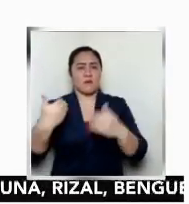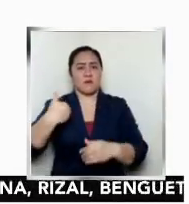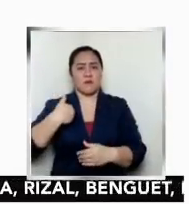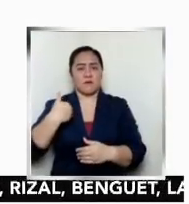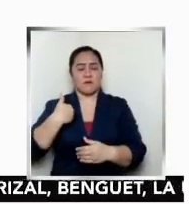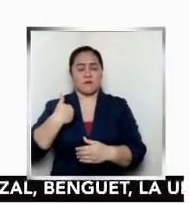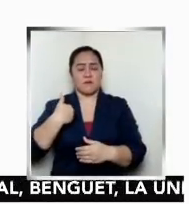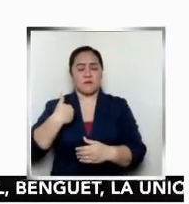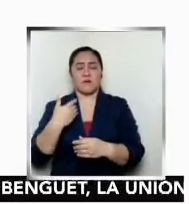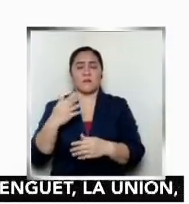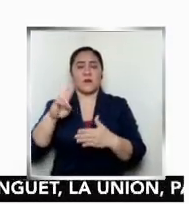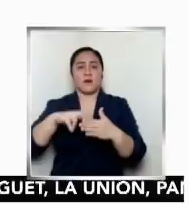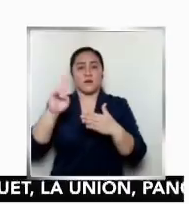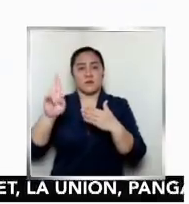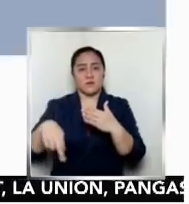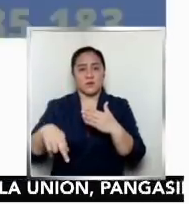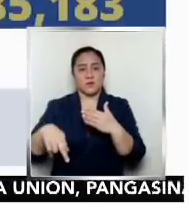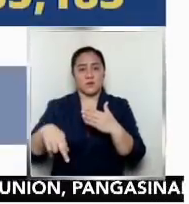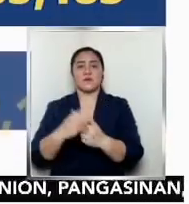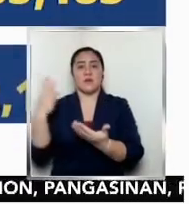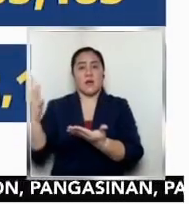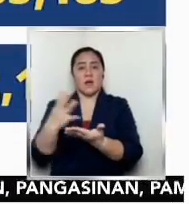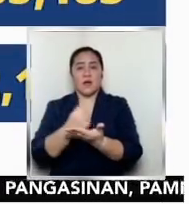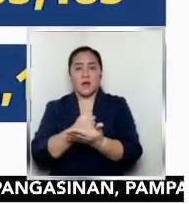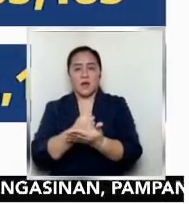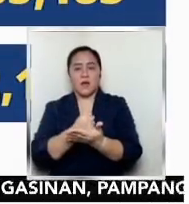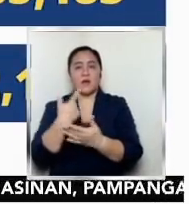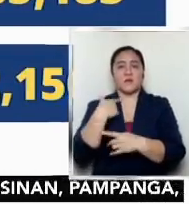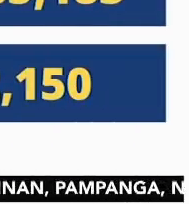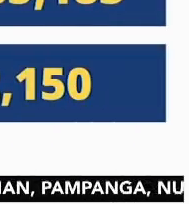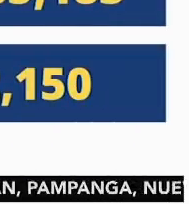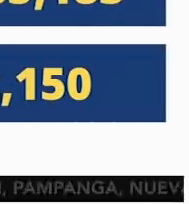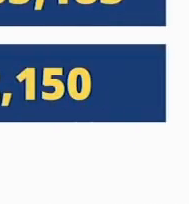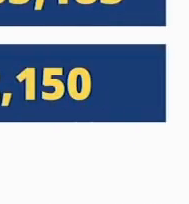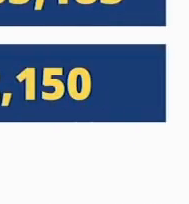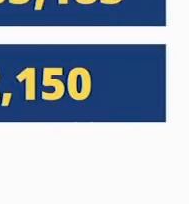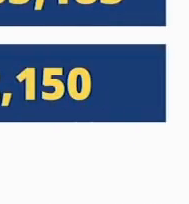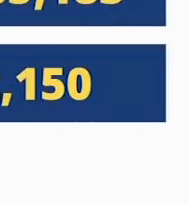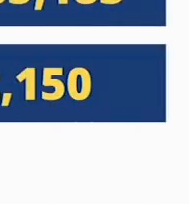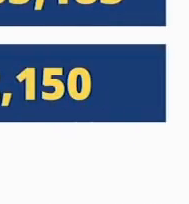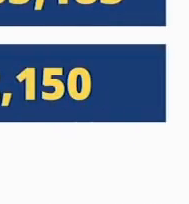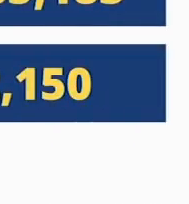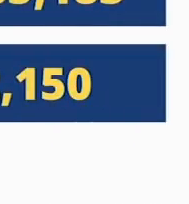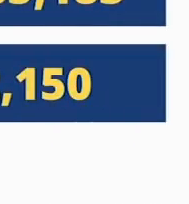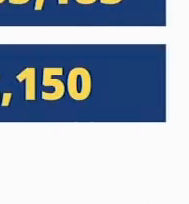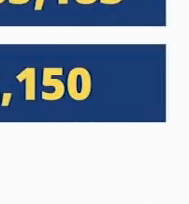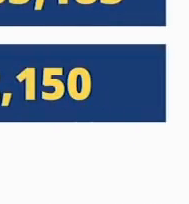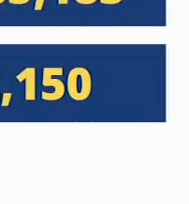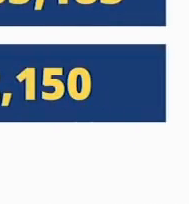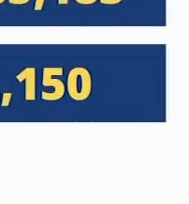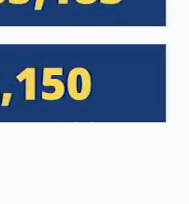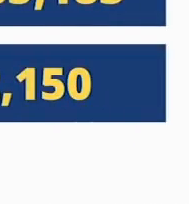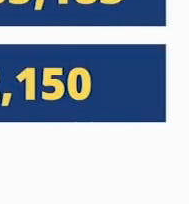2,579 ang nadagdag sa recoveries at 15 naman ang nadagdag sa mga nasawi. Sa ngayon,